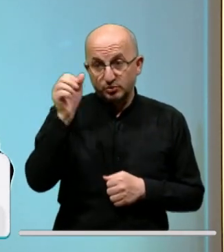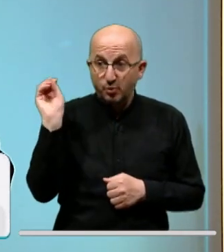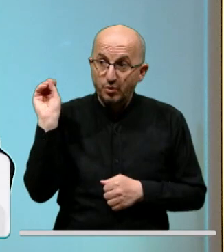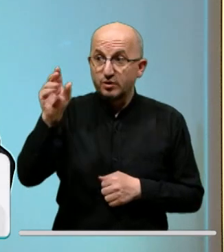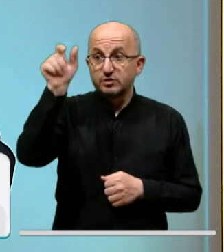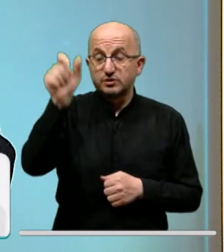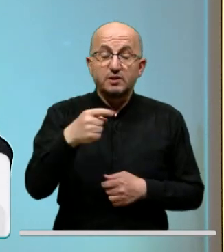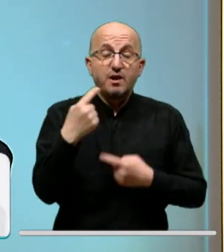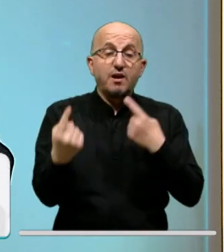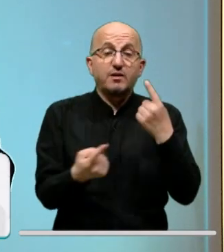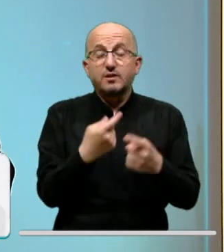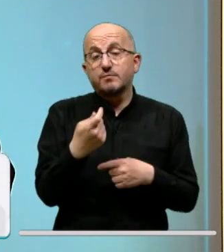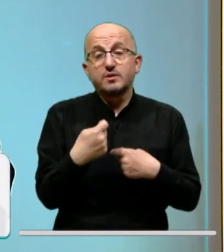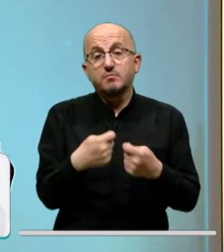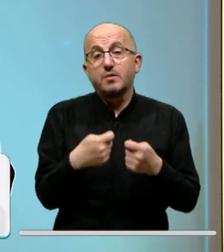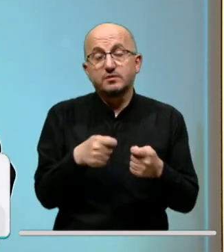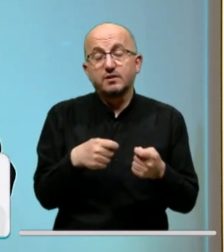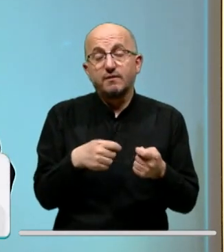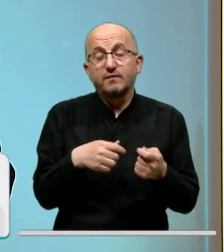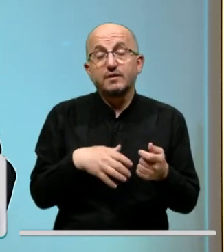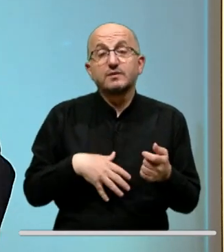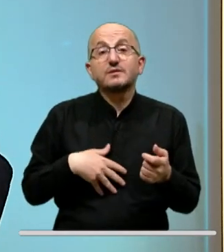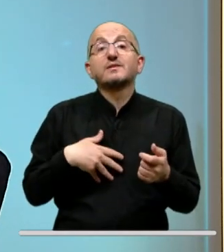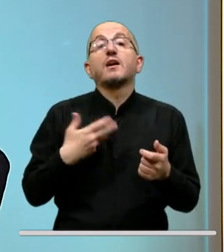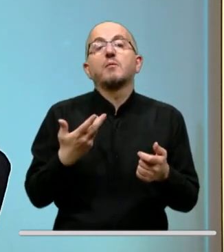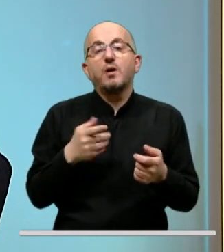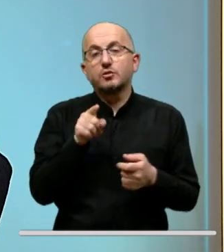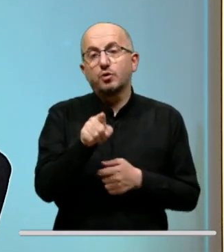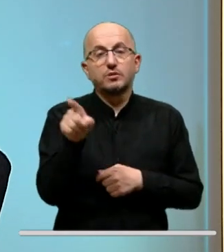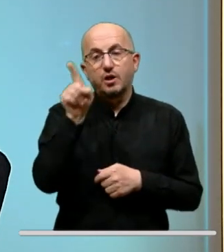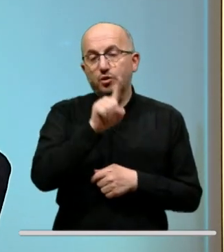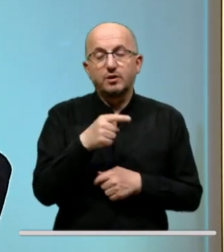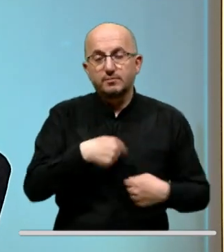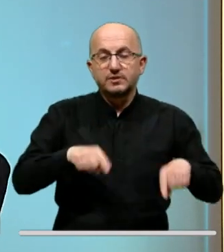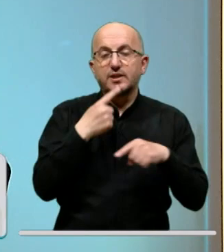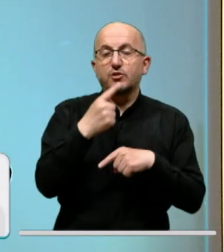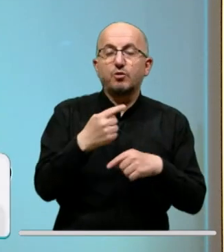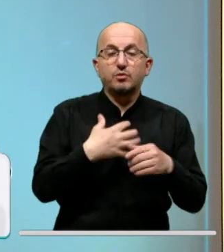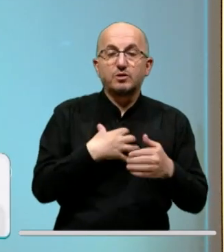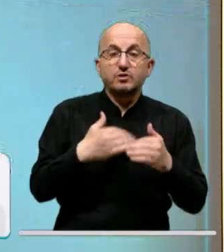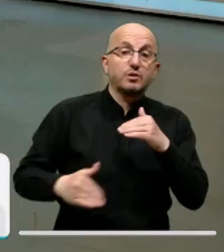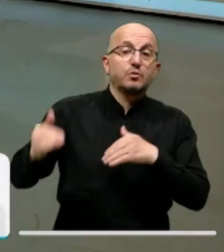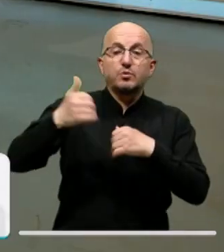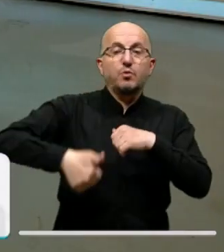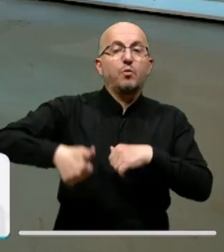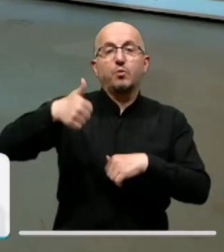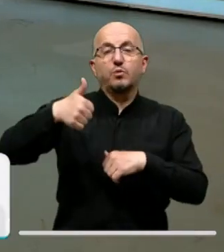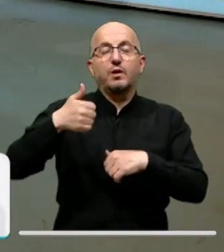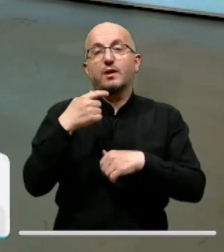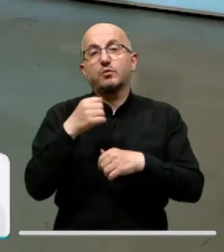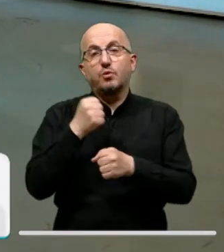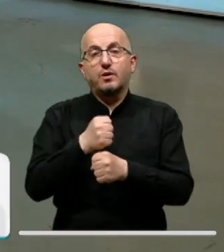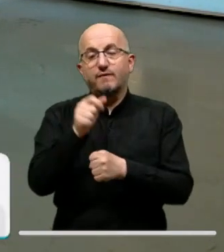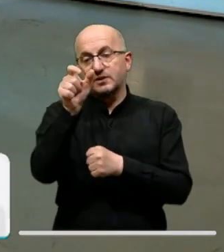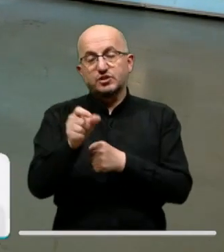herhangi bir masraf talep edemez ondan dolayı Biz diyoruz ki din işte Yüksek Kurulu olarak görevlerimiz